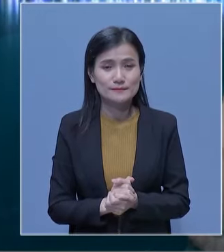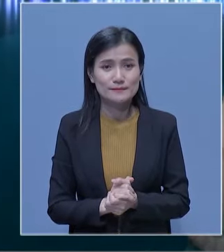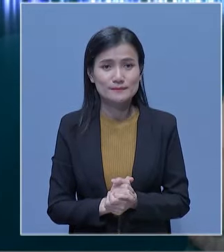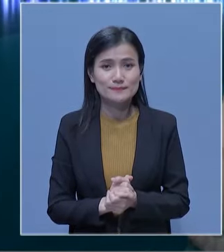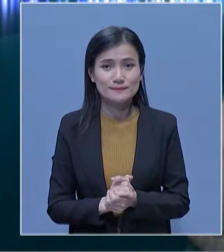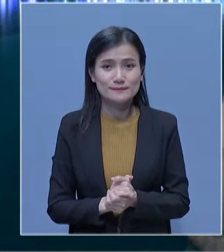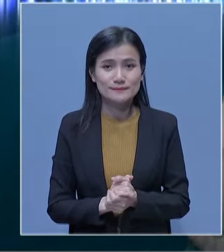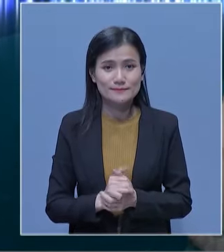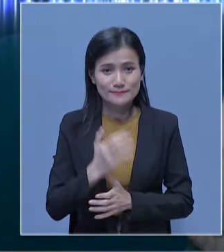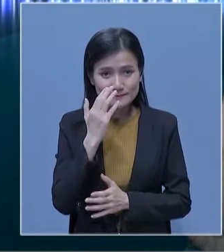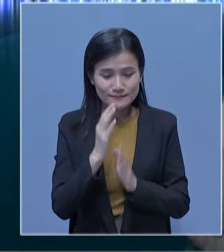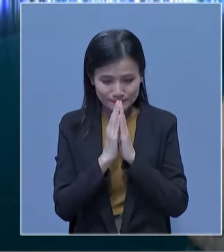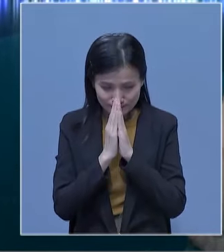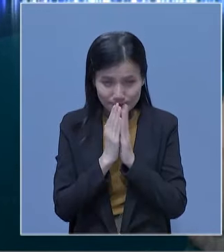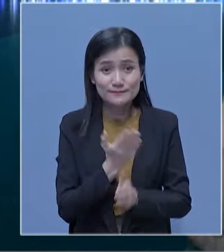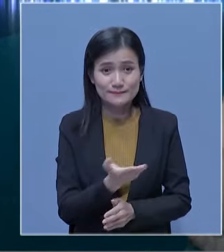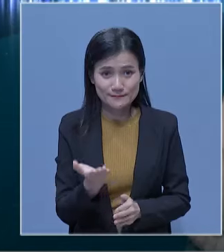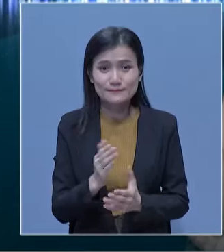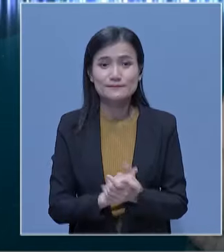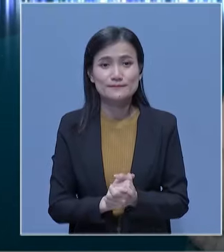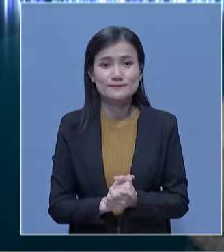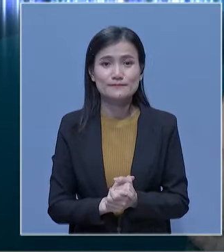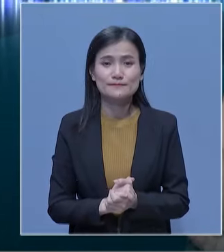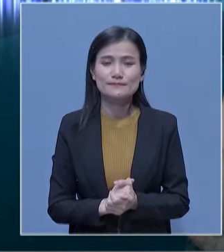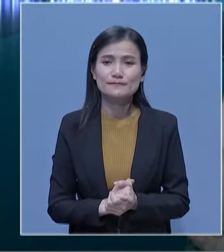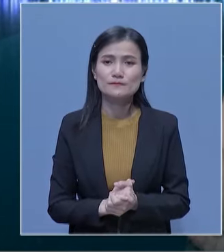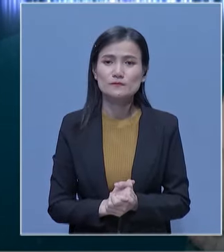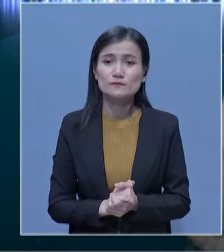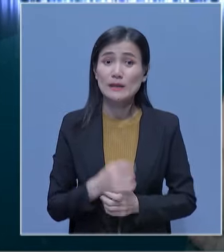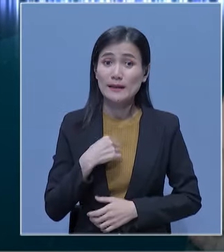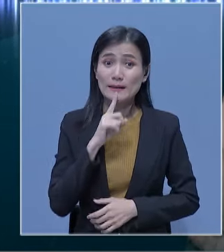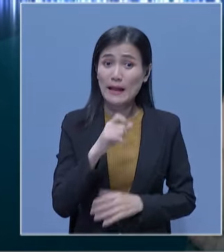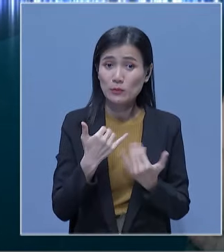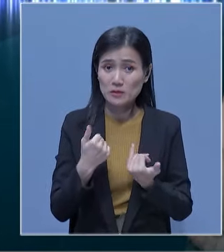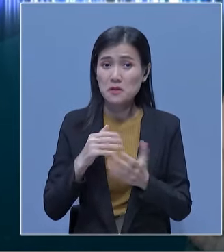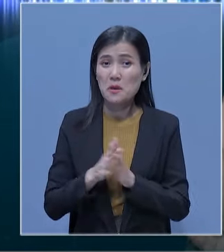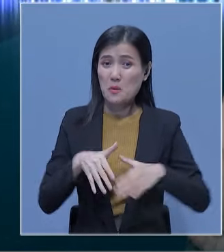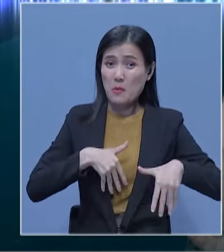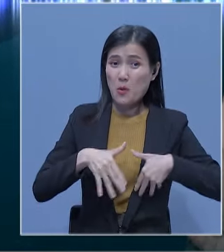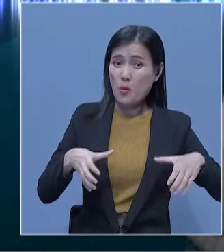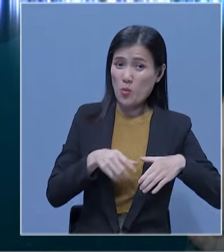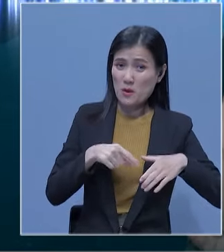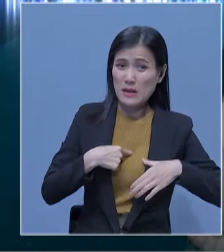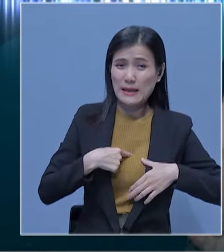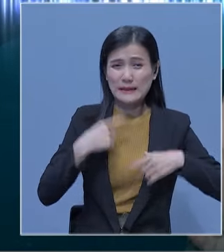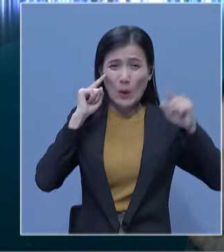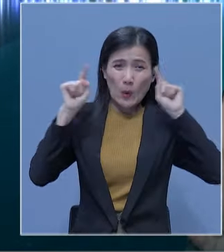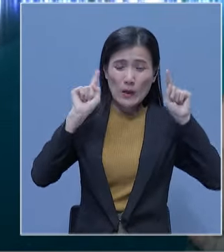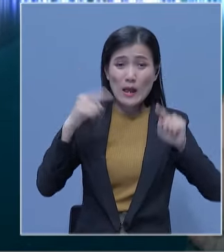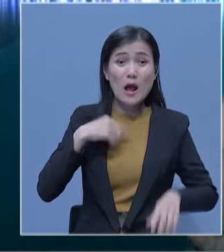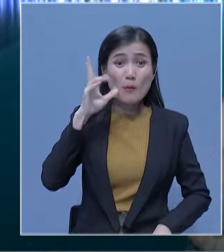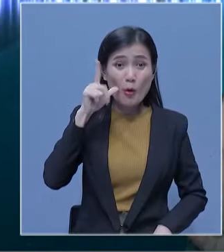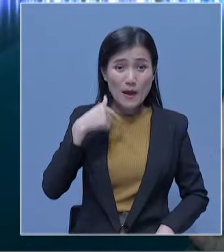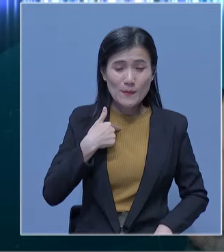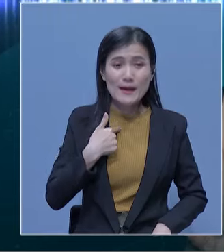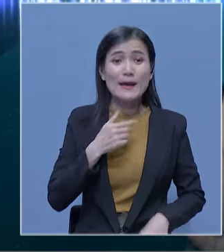สดีครับคุณอาร์มคุณจอยสวัสดีท่านผู้ชมครับ ค่ะท่านรองคะเอากลุ่มที่ตอนนี้เขากังวลเป็นพิเศษกันก่อนละกันนะจะมีกลุ่มพ่อแม่เปิดบัญชี